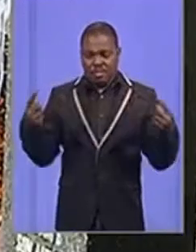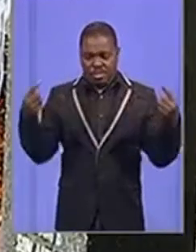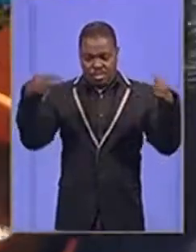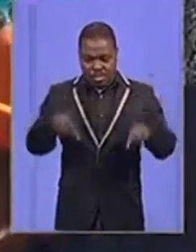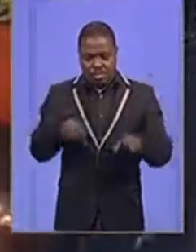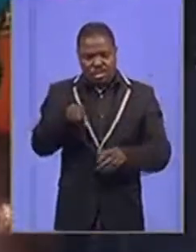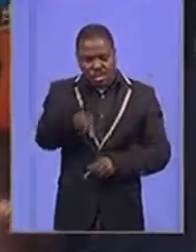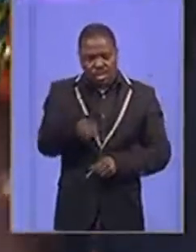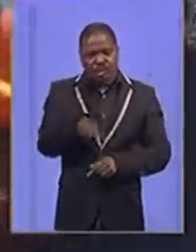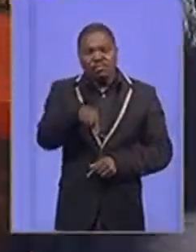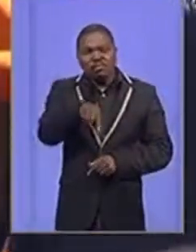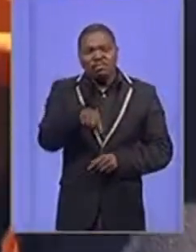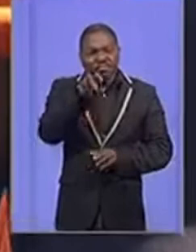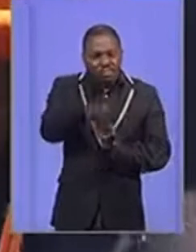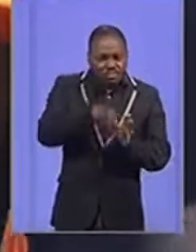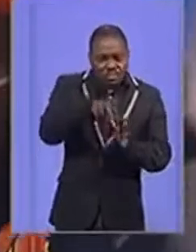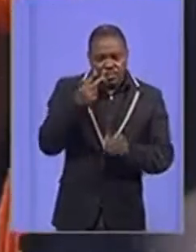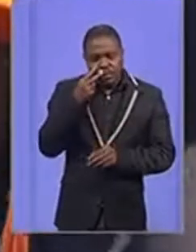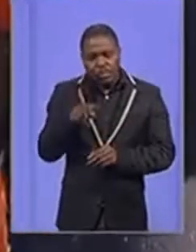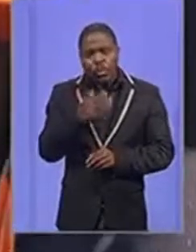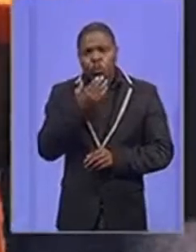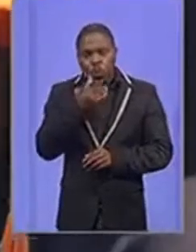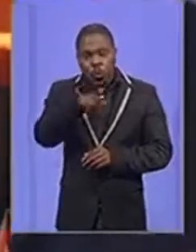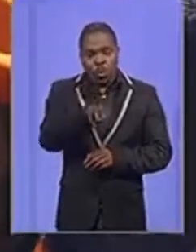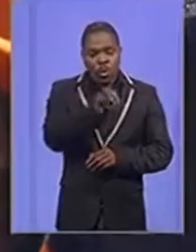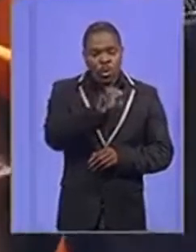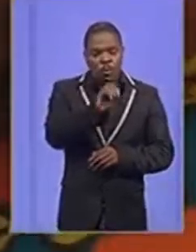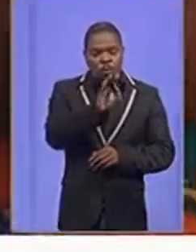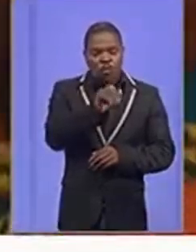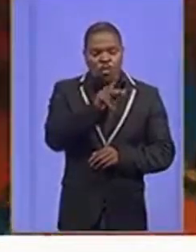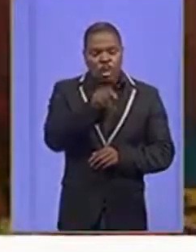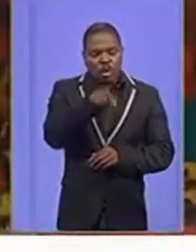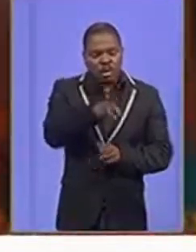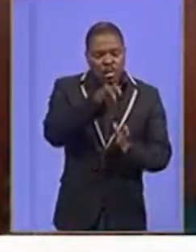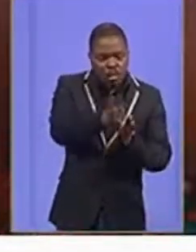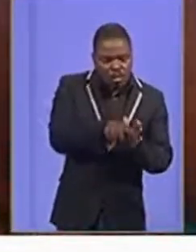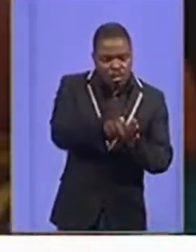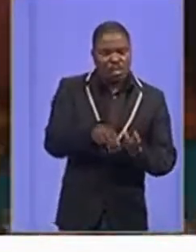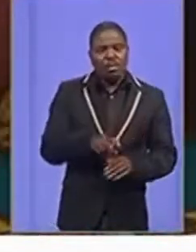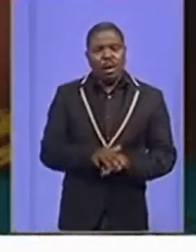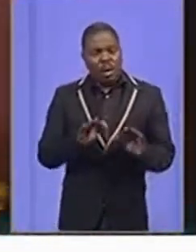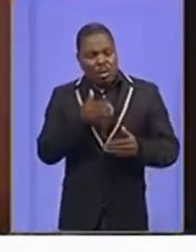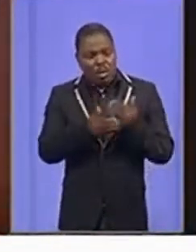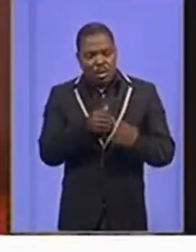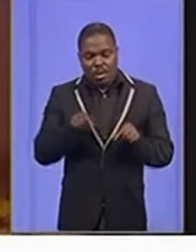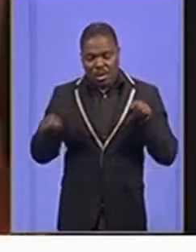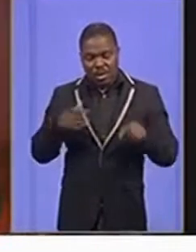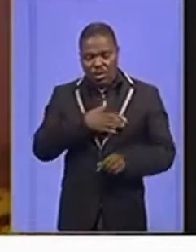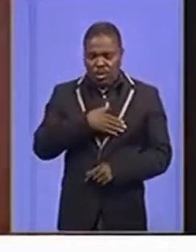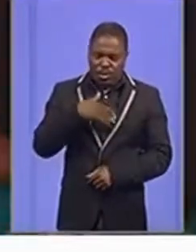leitlho tshepedišo ya go epollwa ga lebitla la leduma Mofoka. Go be go le bohloko, ba be ba amegile